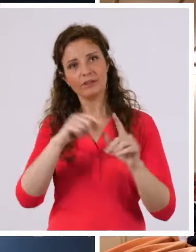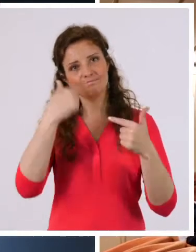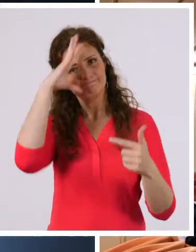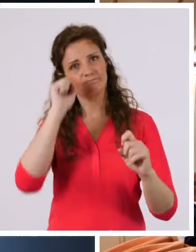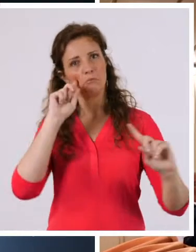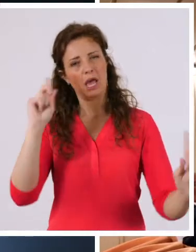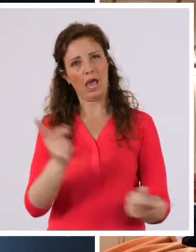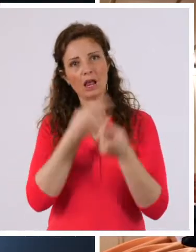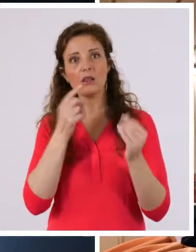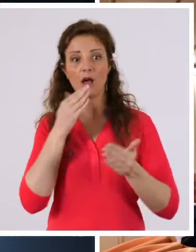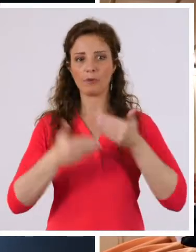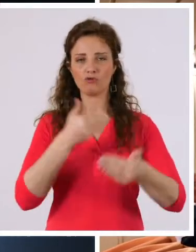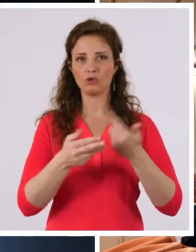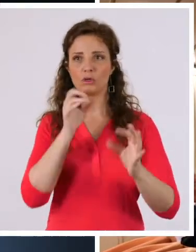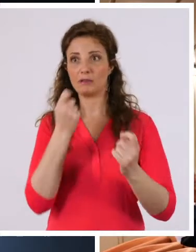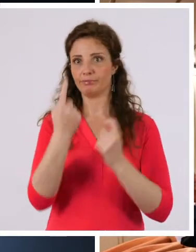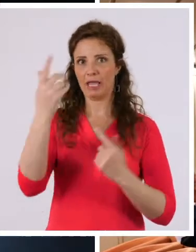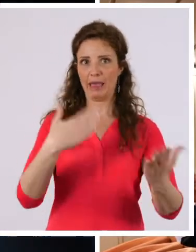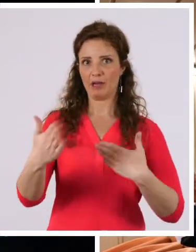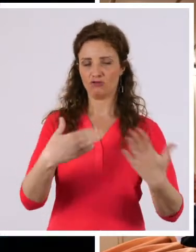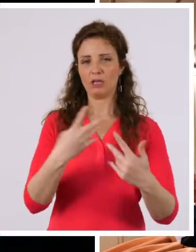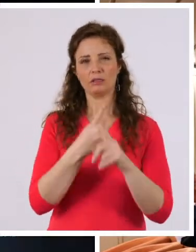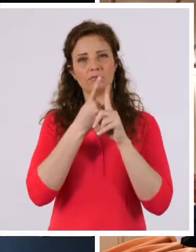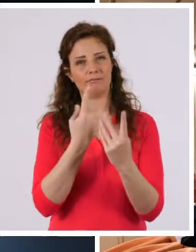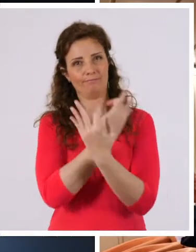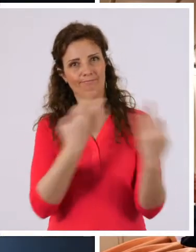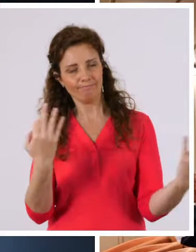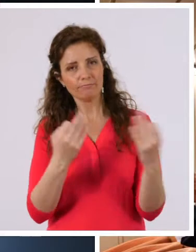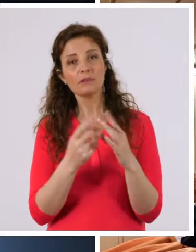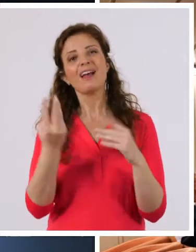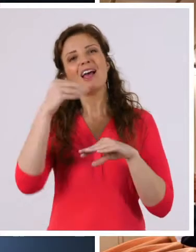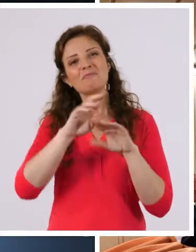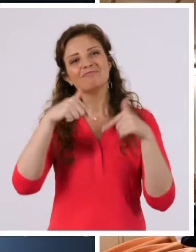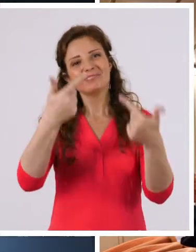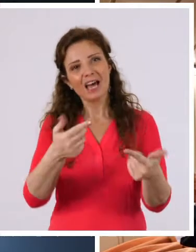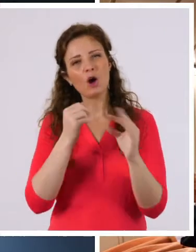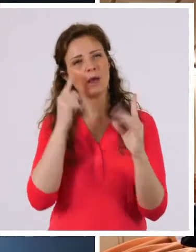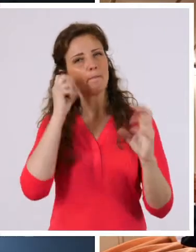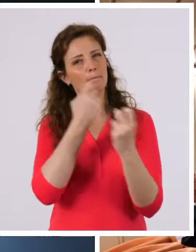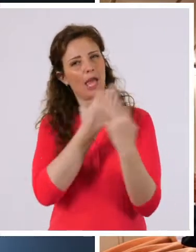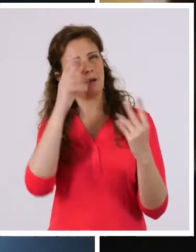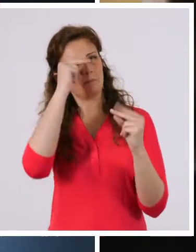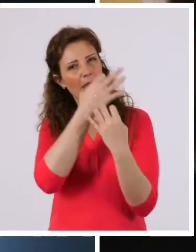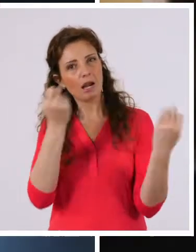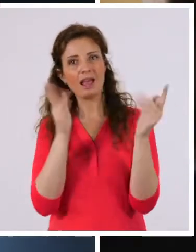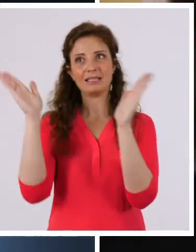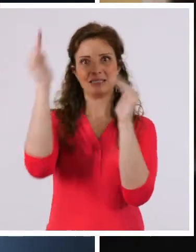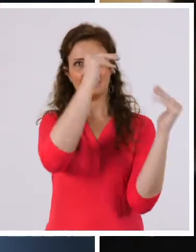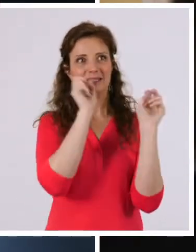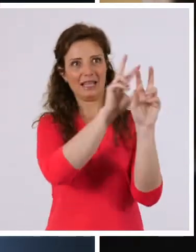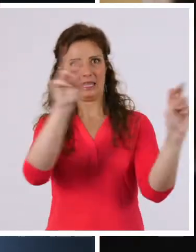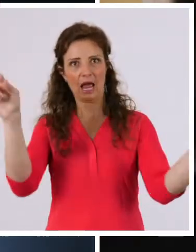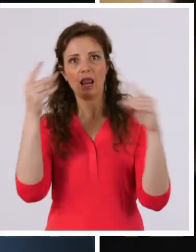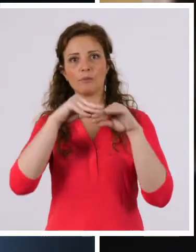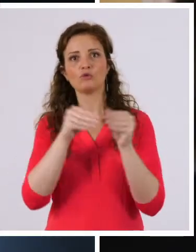delle procedure da seguire in caso di emergenza, nonché per consentirgli di familiarizzare con la segnaletica e le